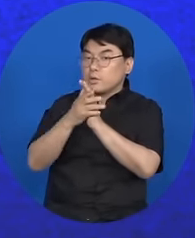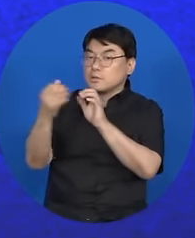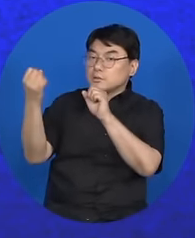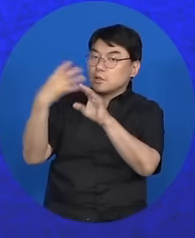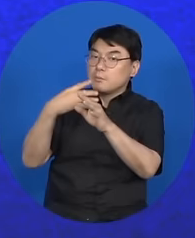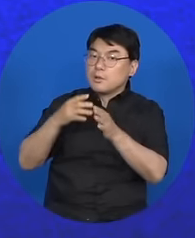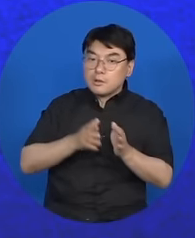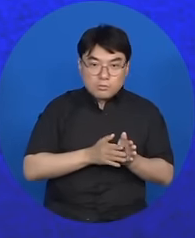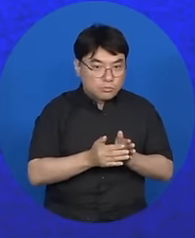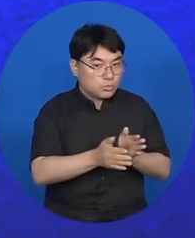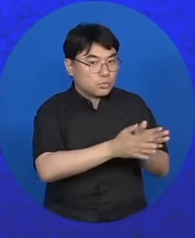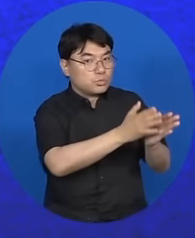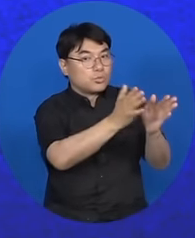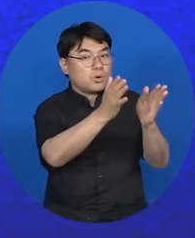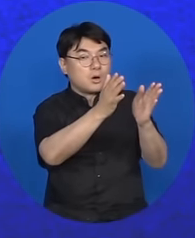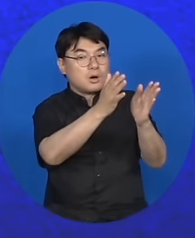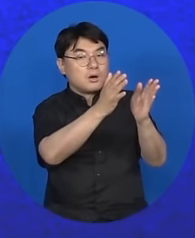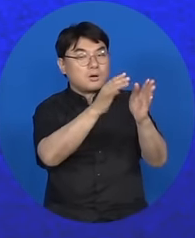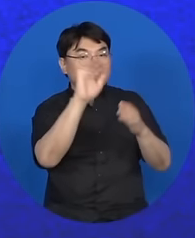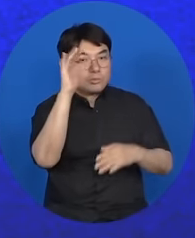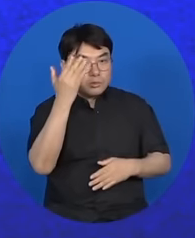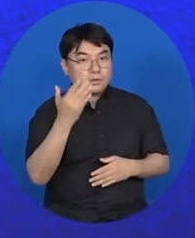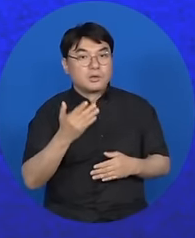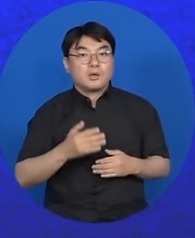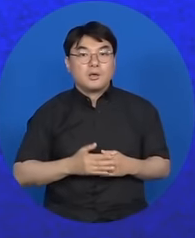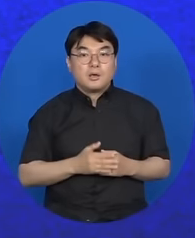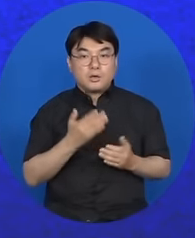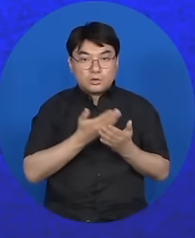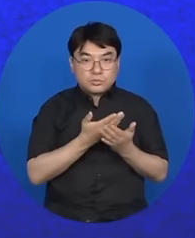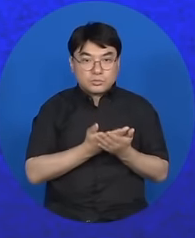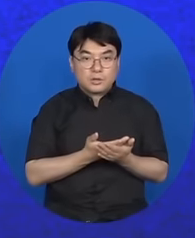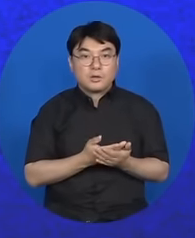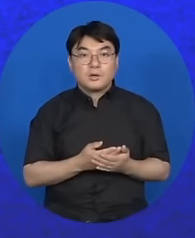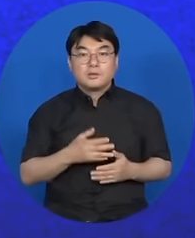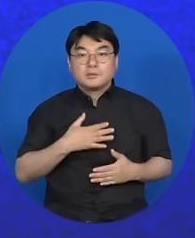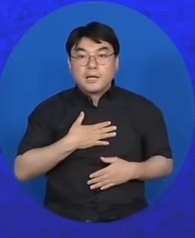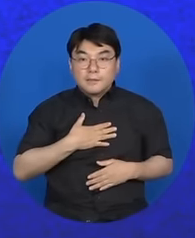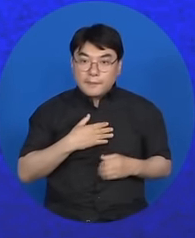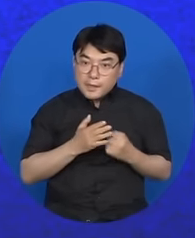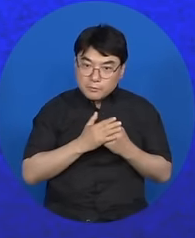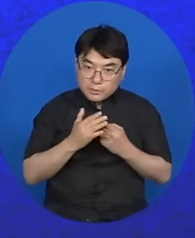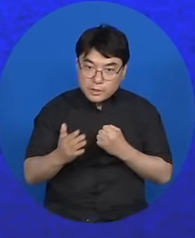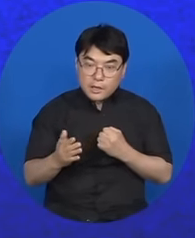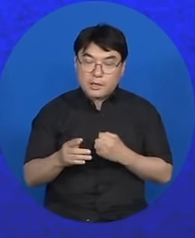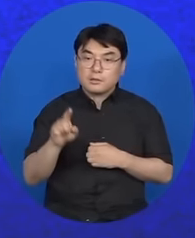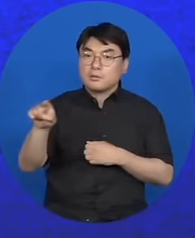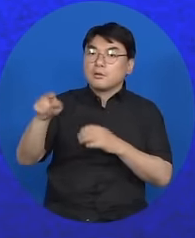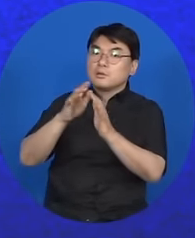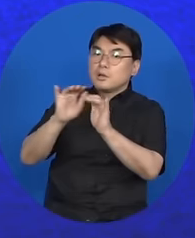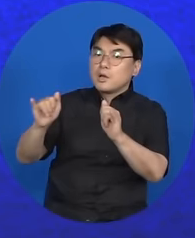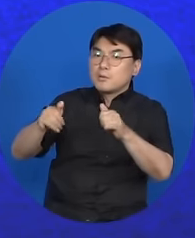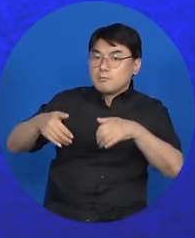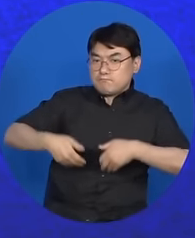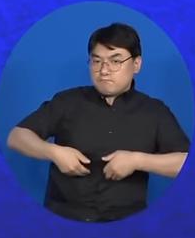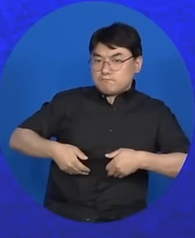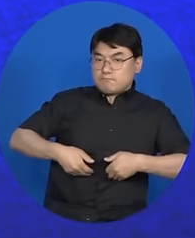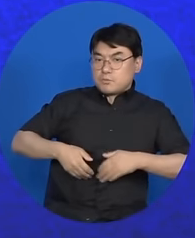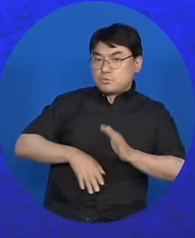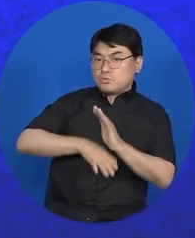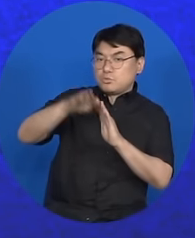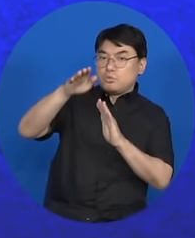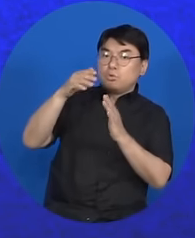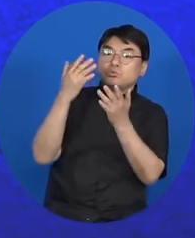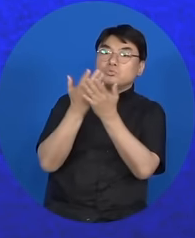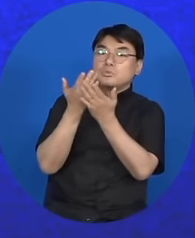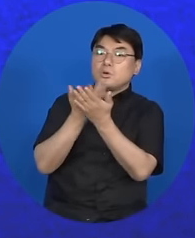간절히 기도하고 간구한 그 일에 내가 응답이 되게 해주시고 나로 말미암아 그 사람의 필요가 채워지게 해주십시오 라고